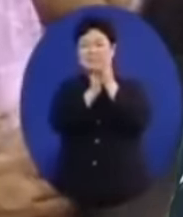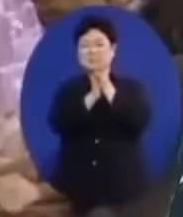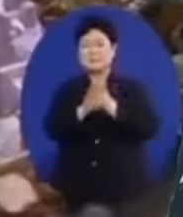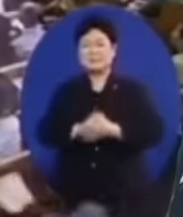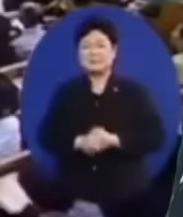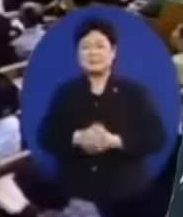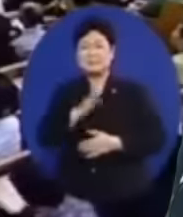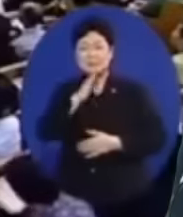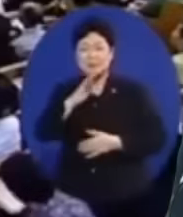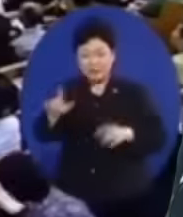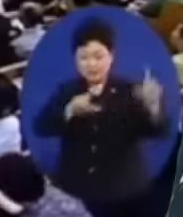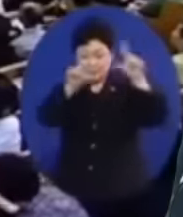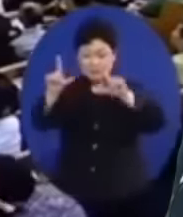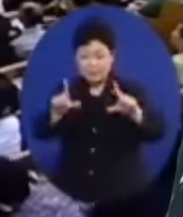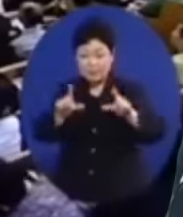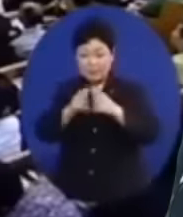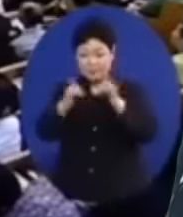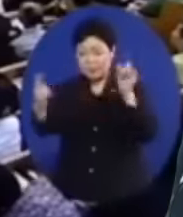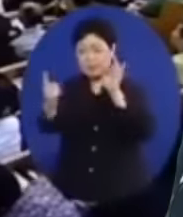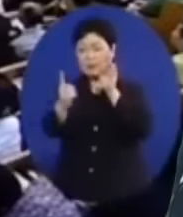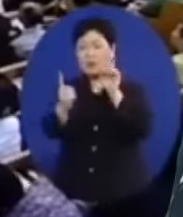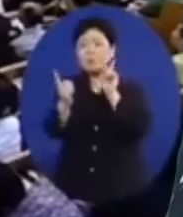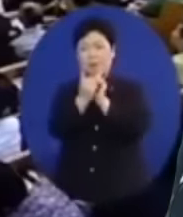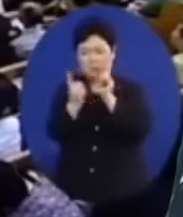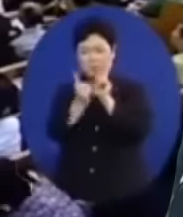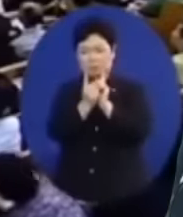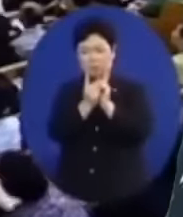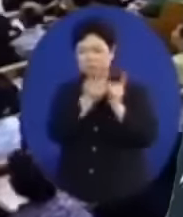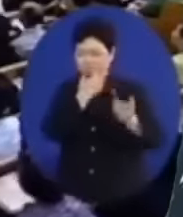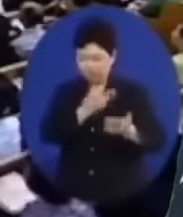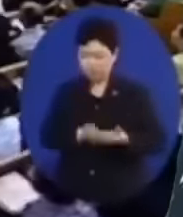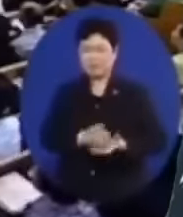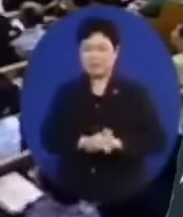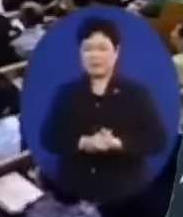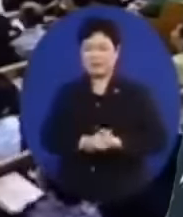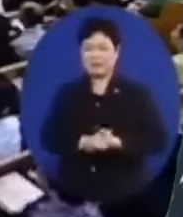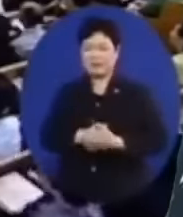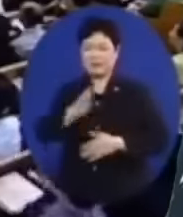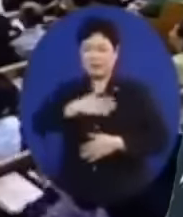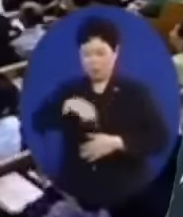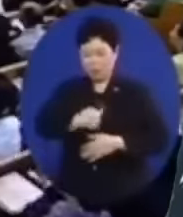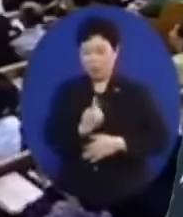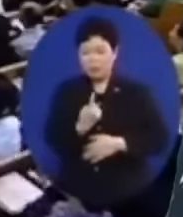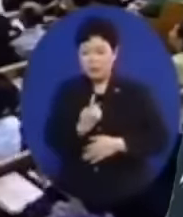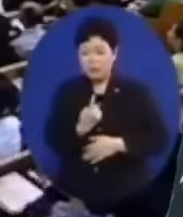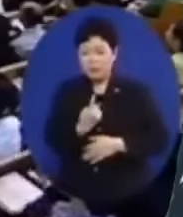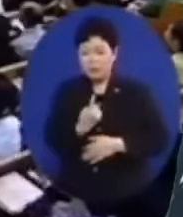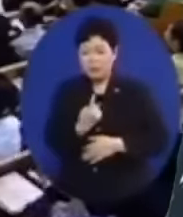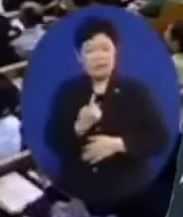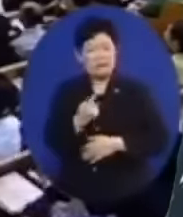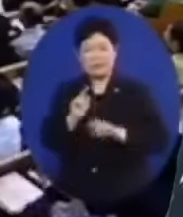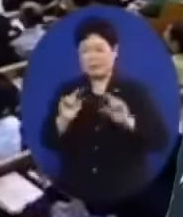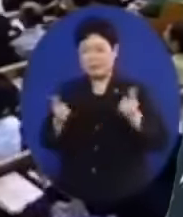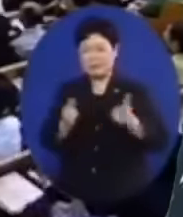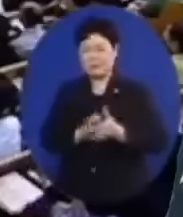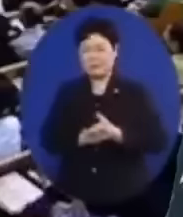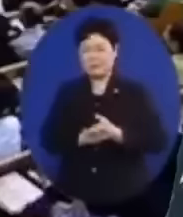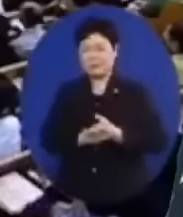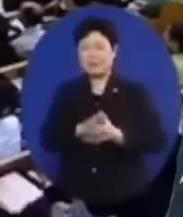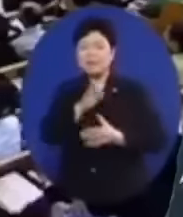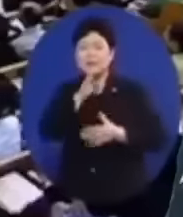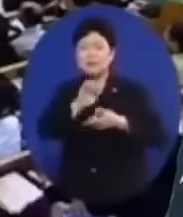그 인생이란 사람을 만남으로 되는 거예요. 내 혼자 힘으로 안 되는 거예요. 끌어